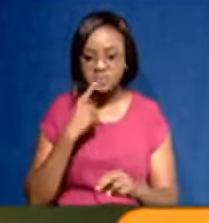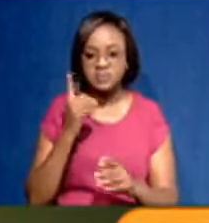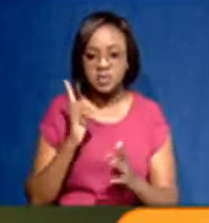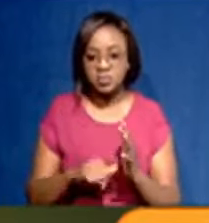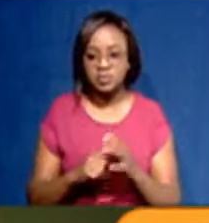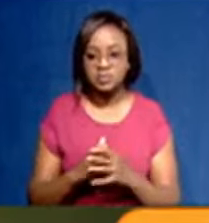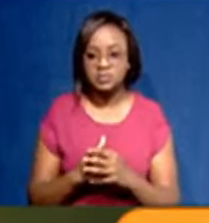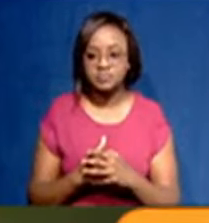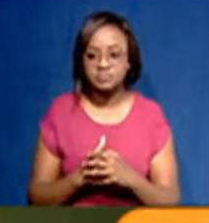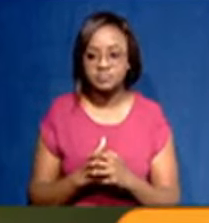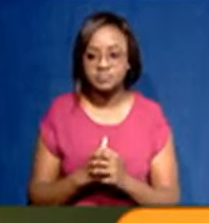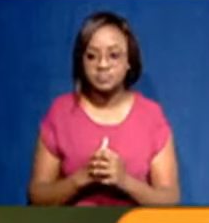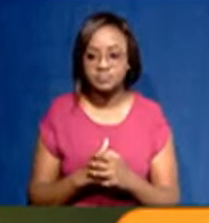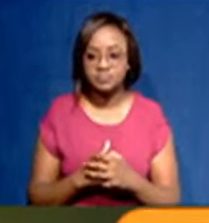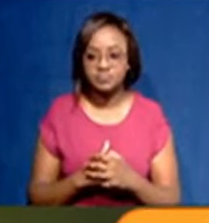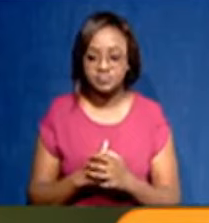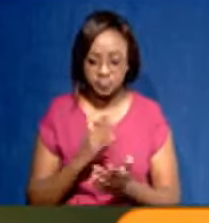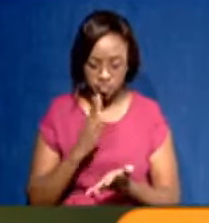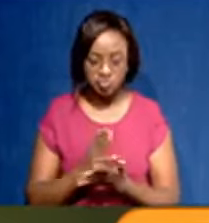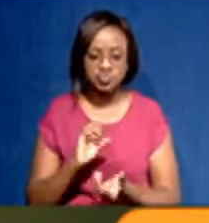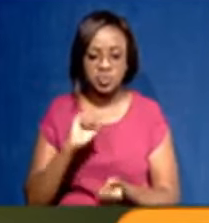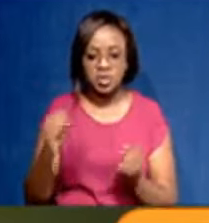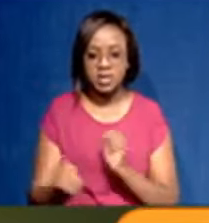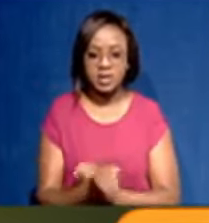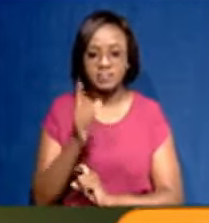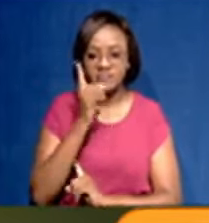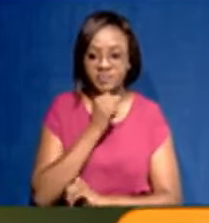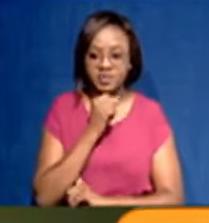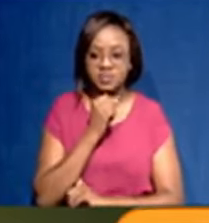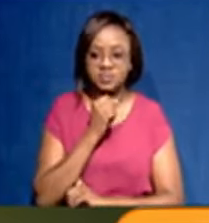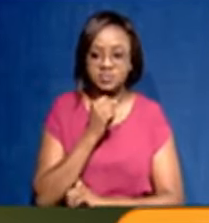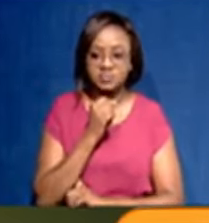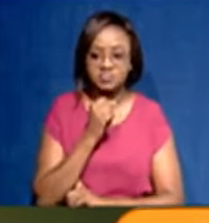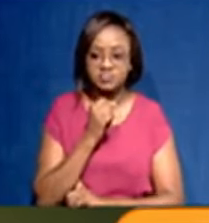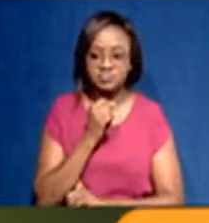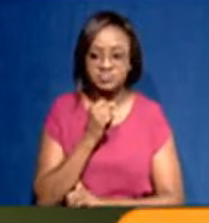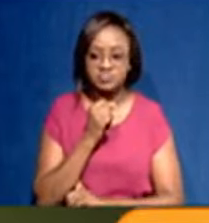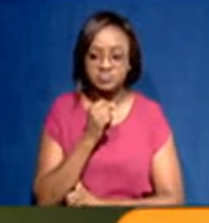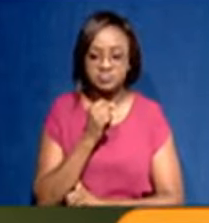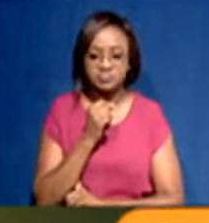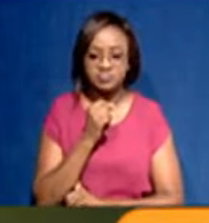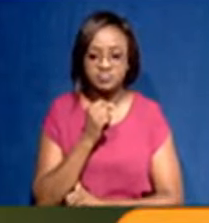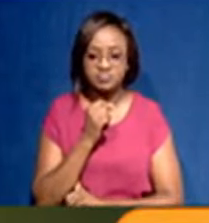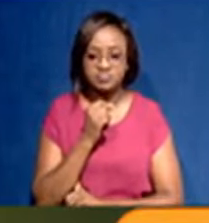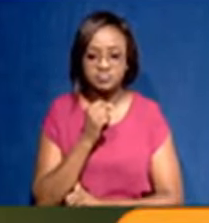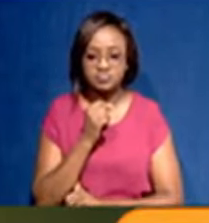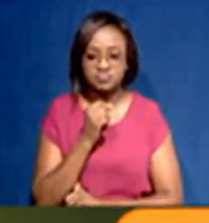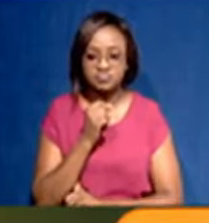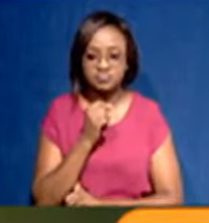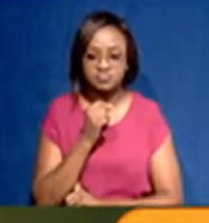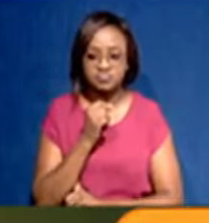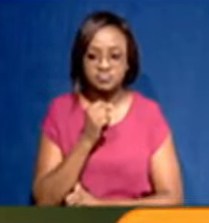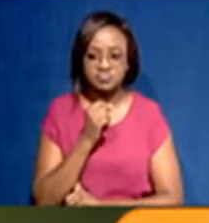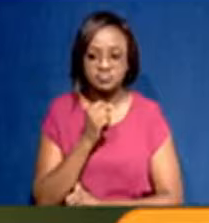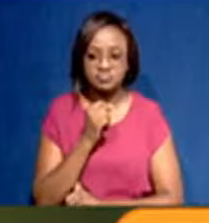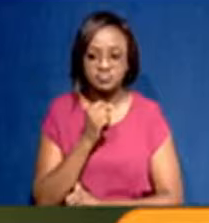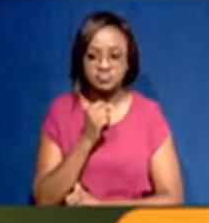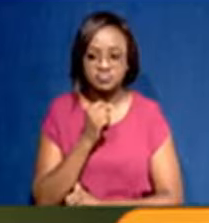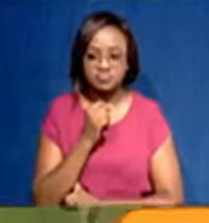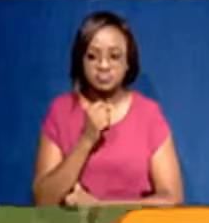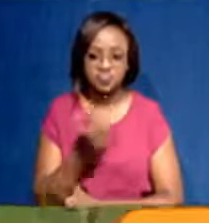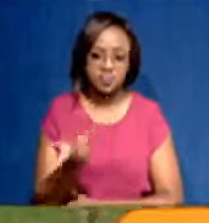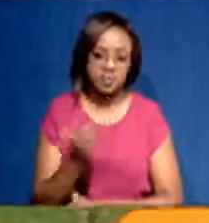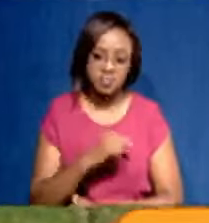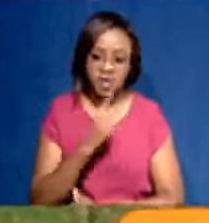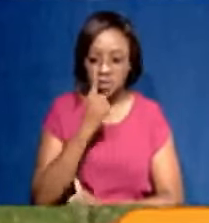kwamba alifanya. Mtoto akostia na tears. So, tukarudi tu Kiogoro.